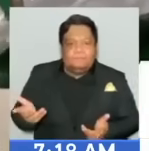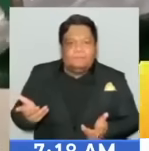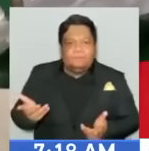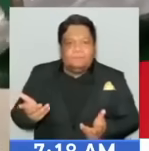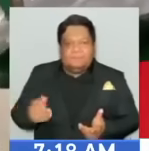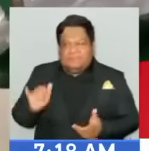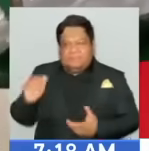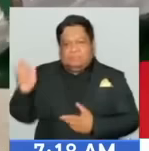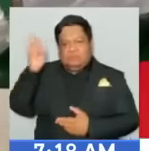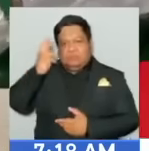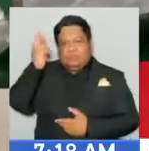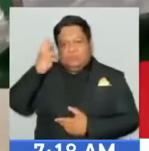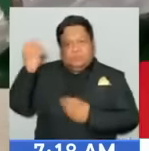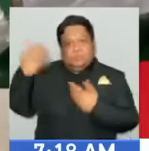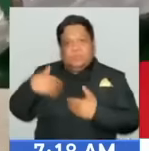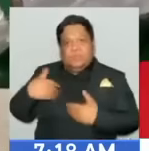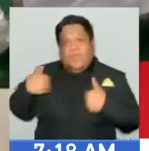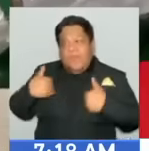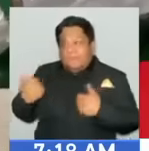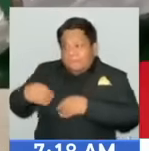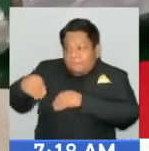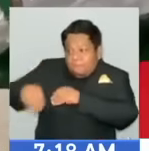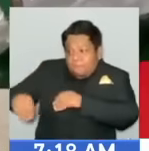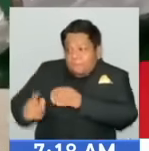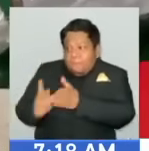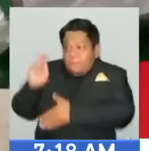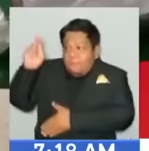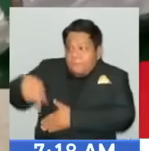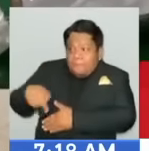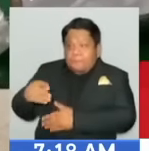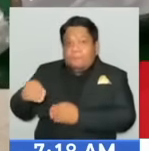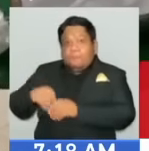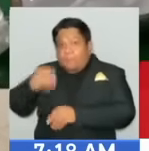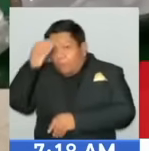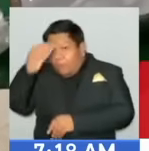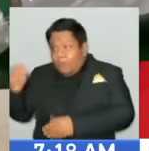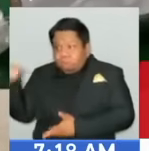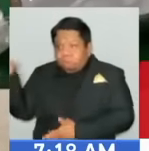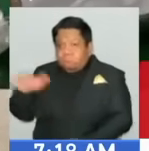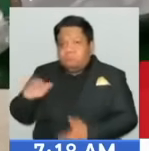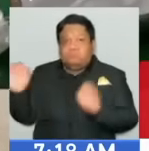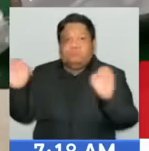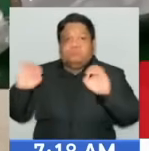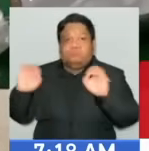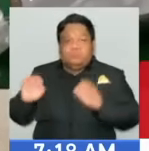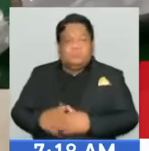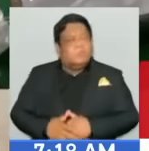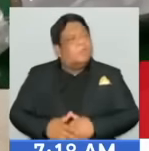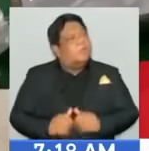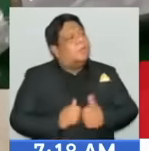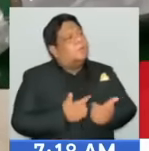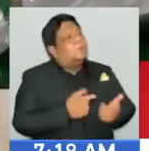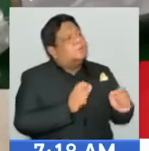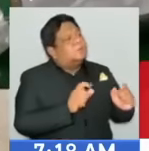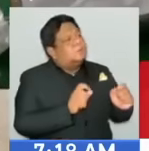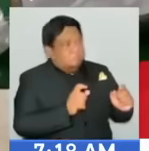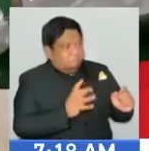na palay sa Bulacan, sa Bukaw. Kamusta naman ubentahan nyo kahit mataas ang presyo?